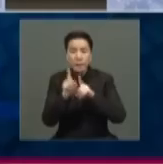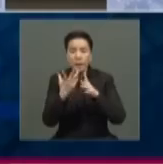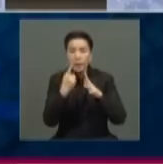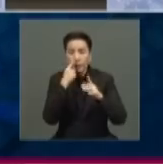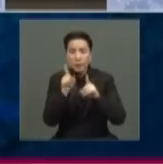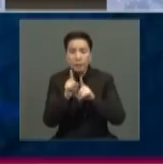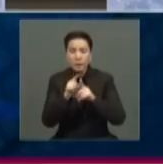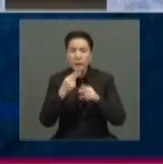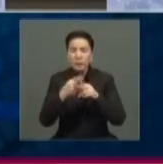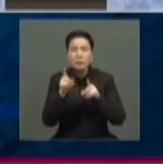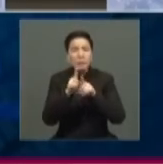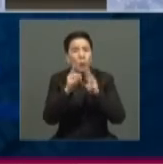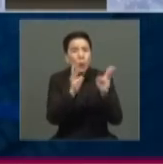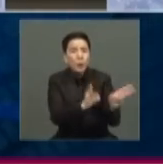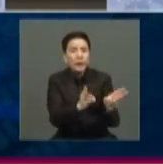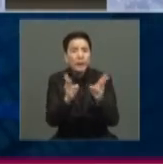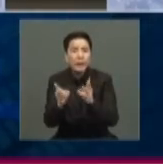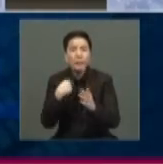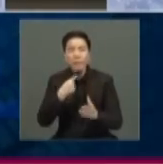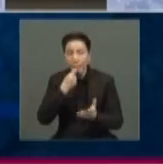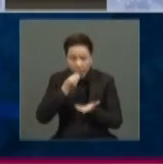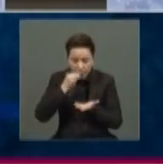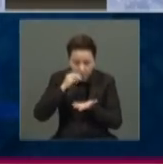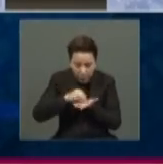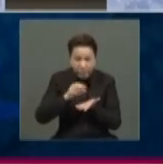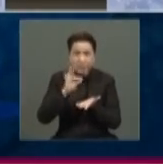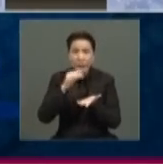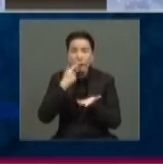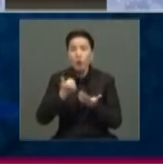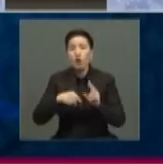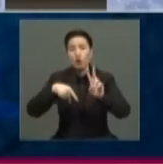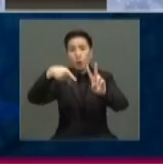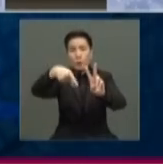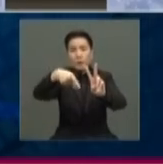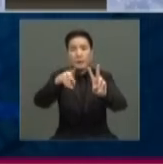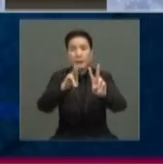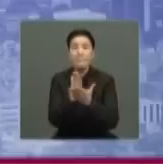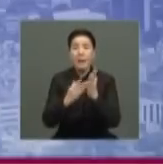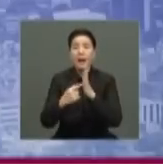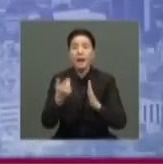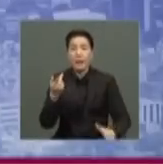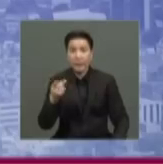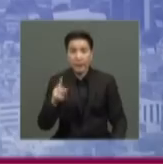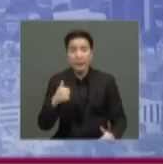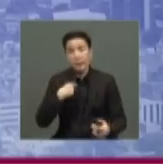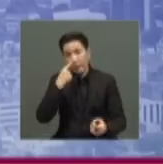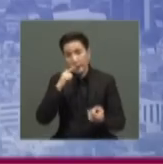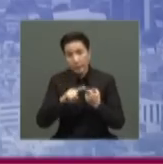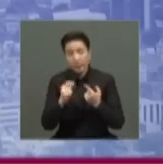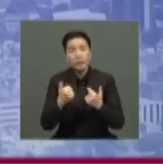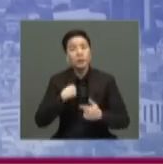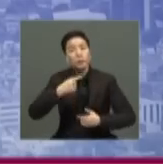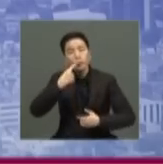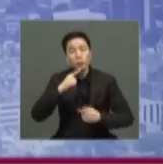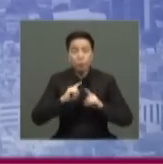คนที่เหลือก็เป็นนครปฐมสุพรรณบุรีจังหวัดละ10คนแล้วก็ยังมีเพชรบุรีกับที่สมุทรสาครด้วยนะคะซึ่งตอนนี้เนี่ยก็อยู่ระหว่างการติ